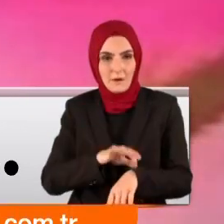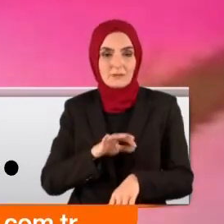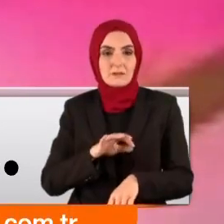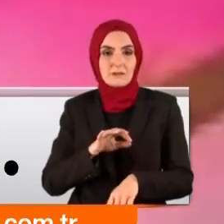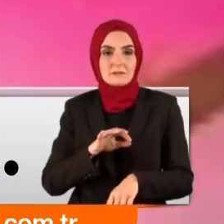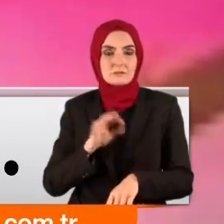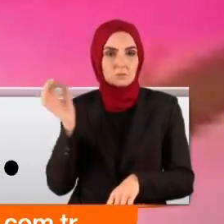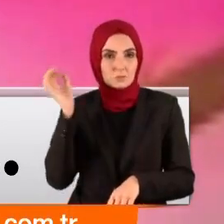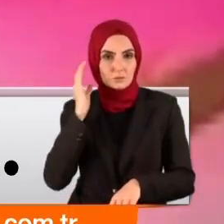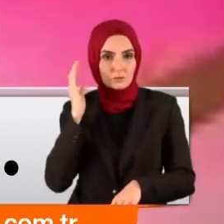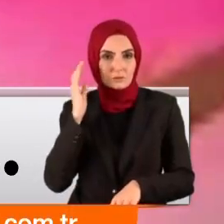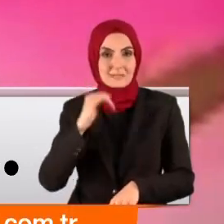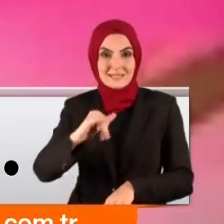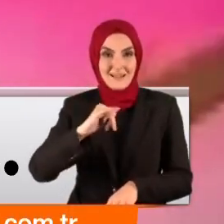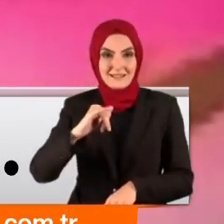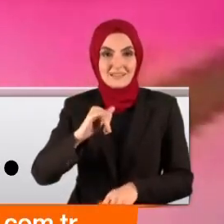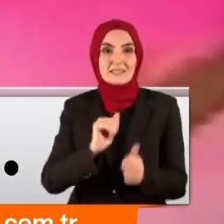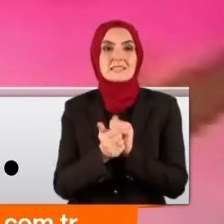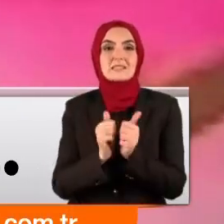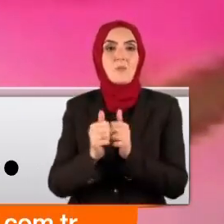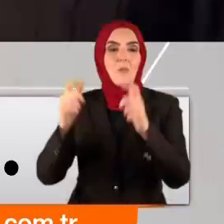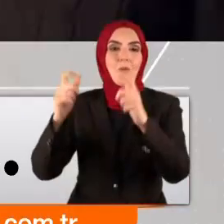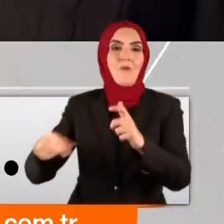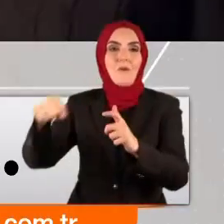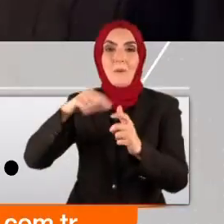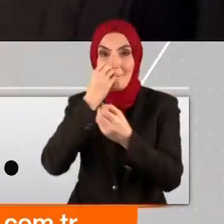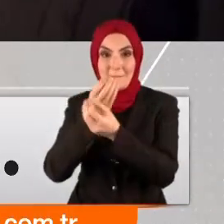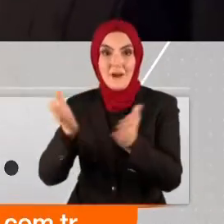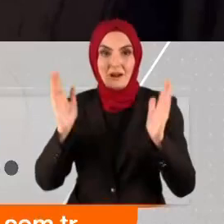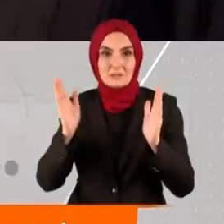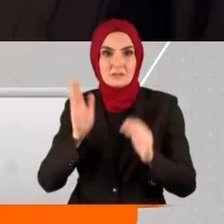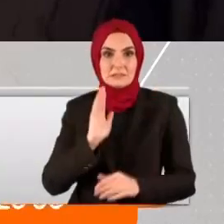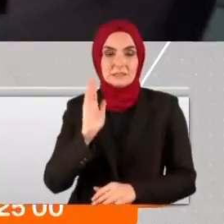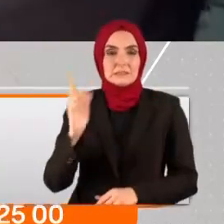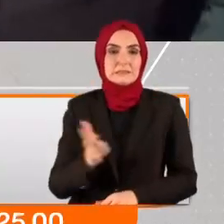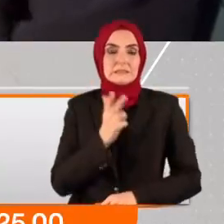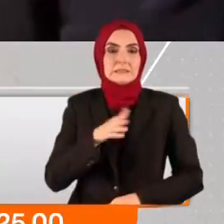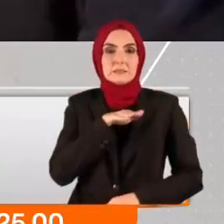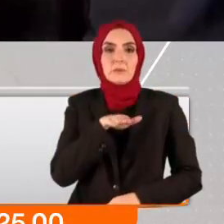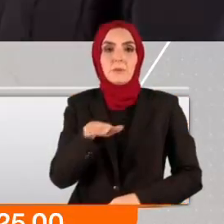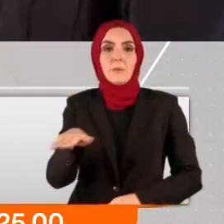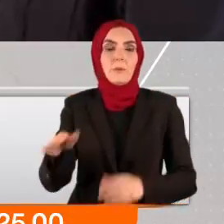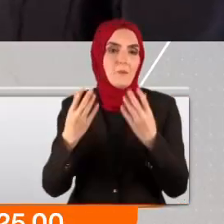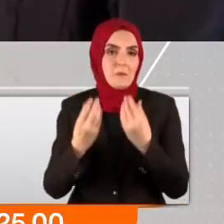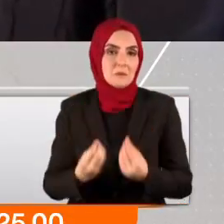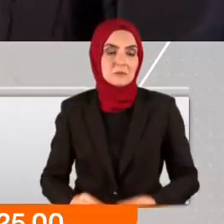yakındaki spor tesisinin bahçesine doğru hızla ilerliyordu. Park ettim, kapıyı kilitledim, indim abi. O anda yürüdü.